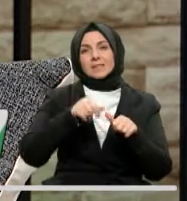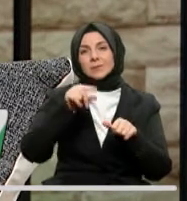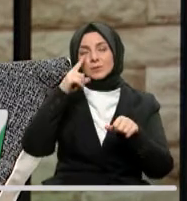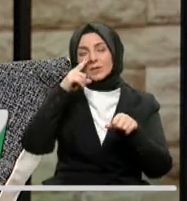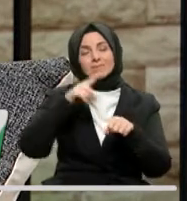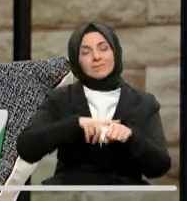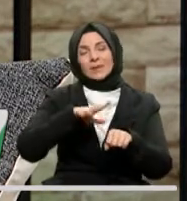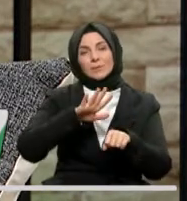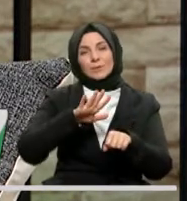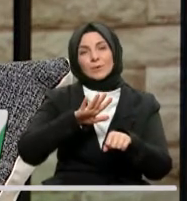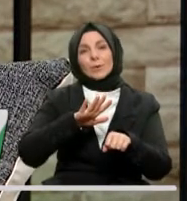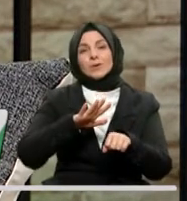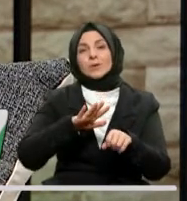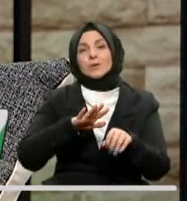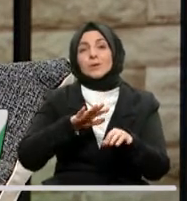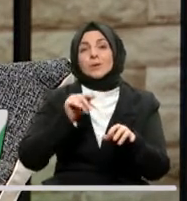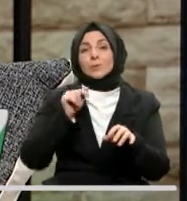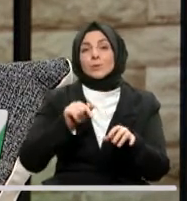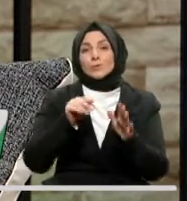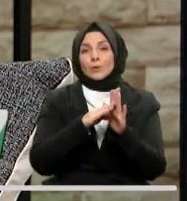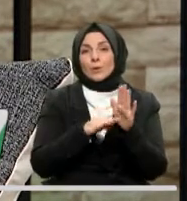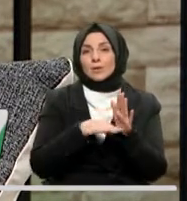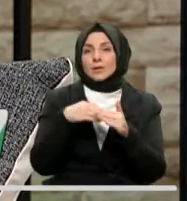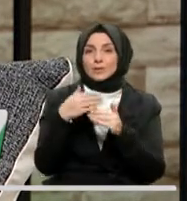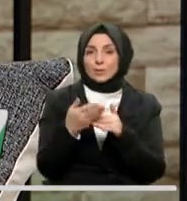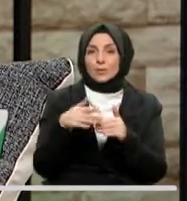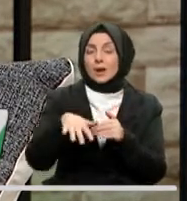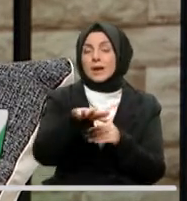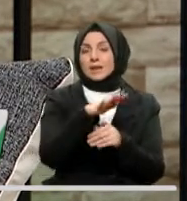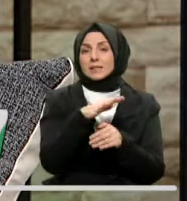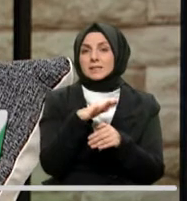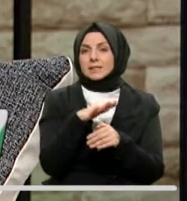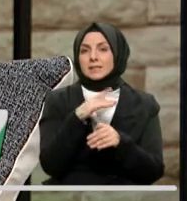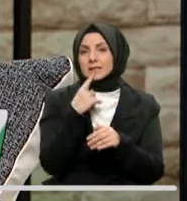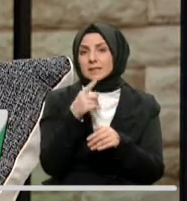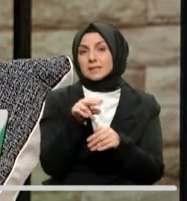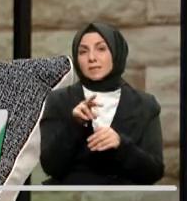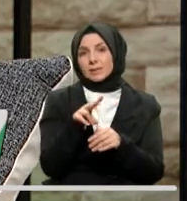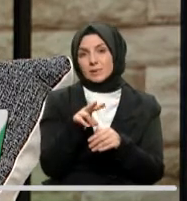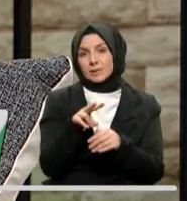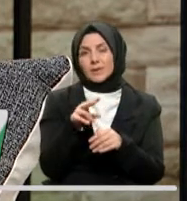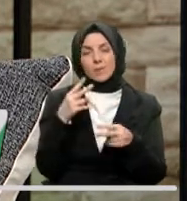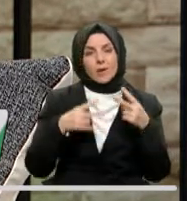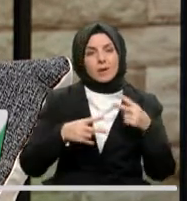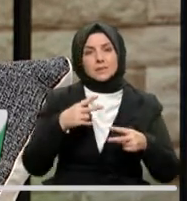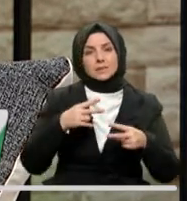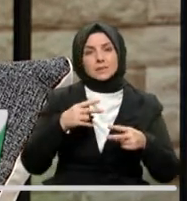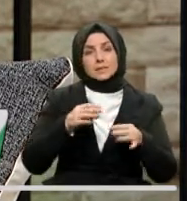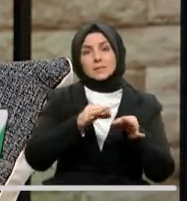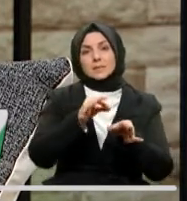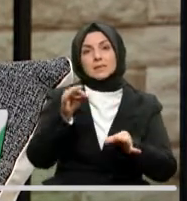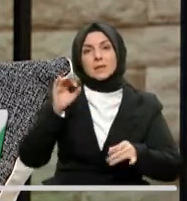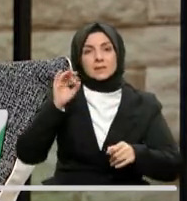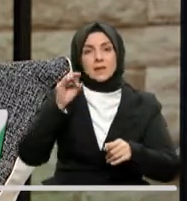yakıştıramamak ama dediğim gibi ya bu programdan sonra herkesin Çünkü dediğim gibi yani bazı insanlar değersizlik duygusu Yaşar